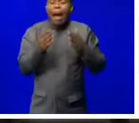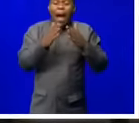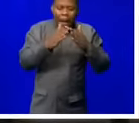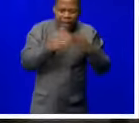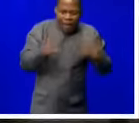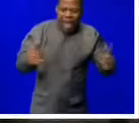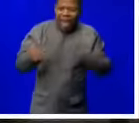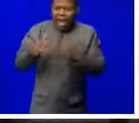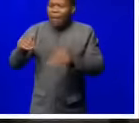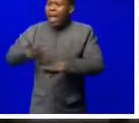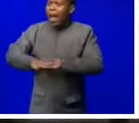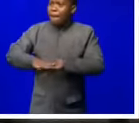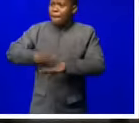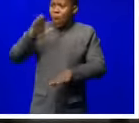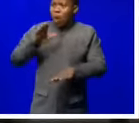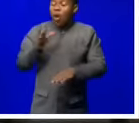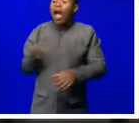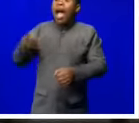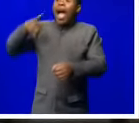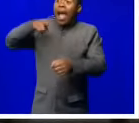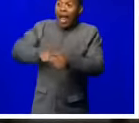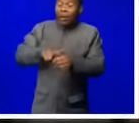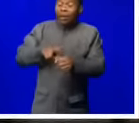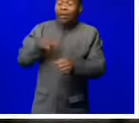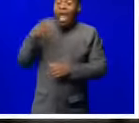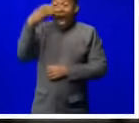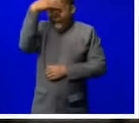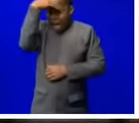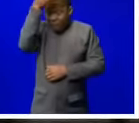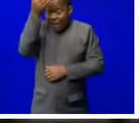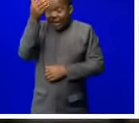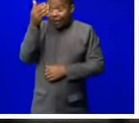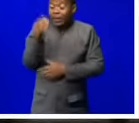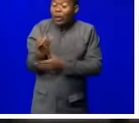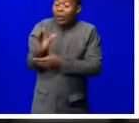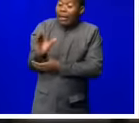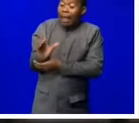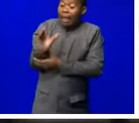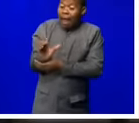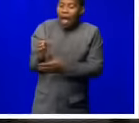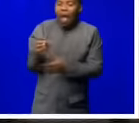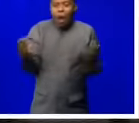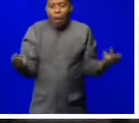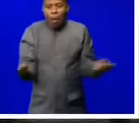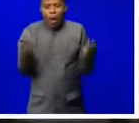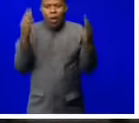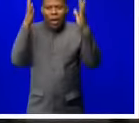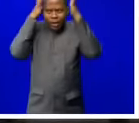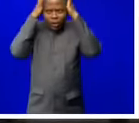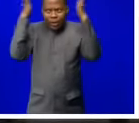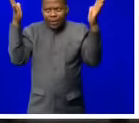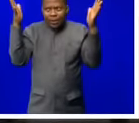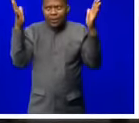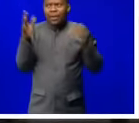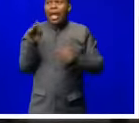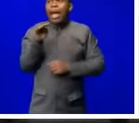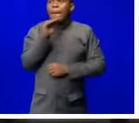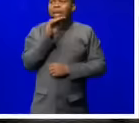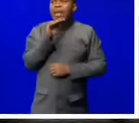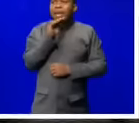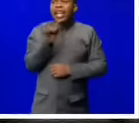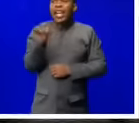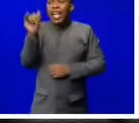Sengushito ke lokho nebekunene sitawuqela singuhulumende asacalike ukucela lokho esiveni semaswati.